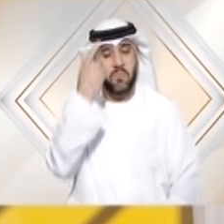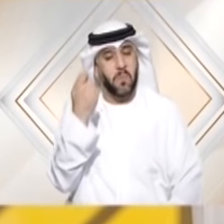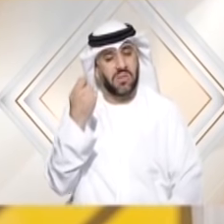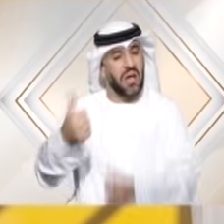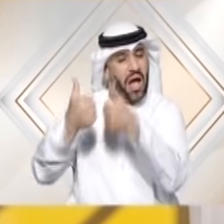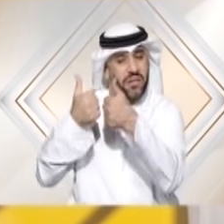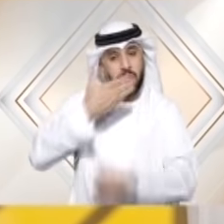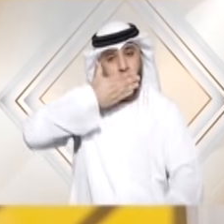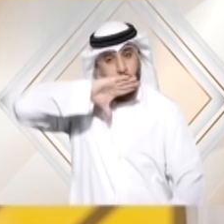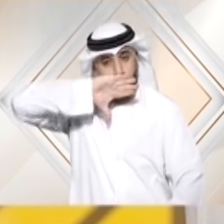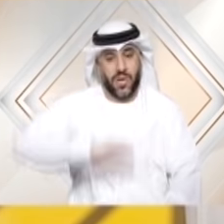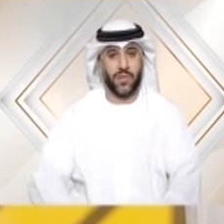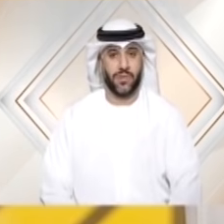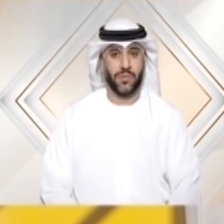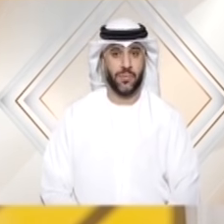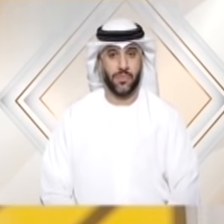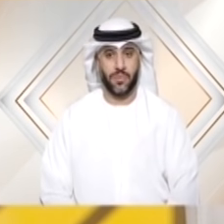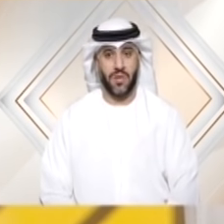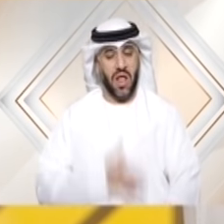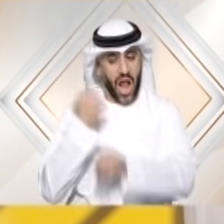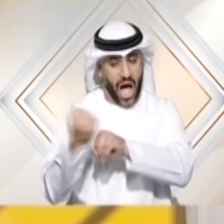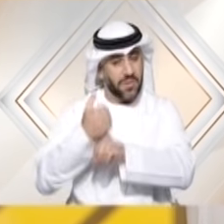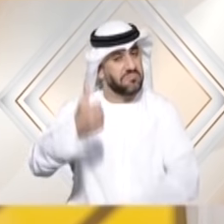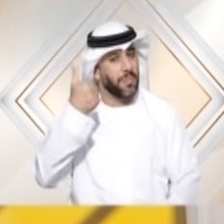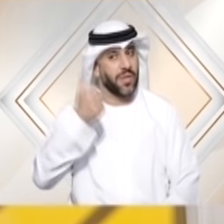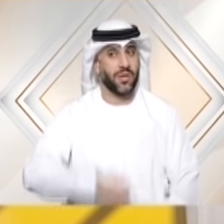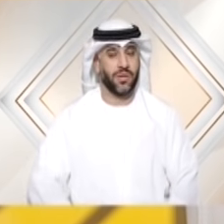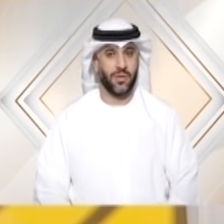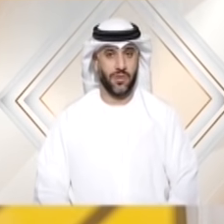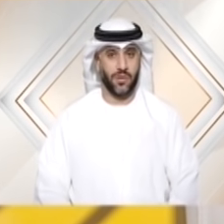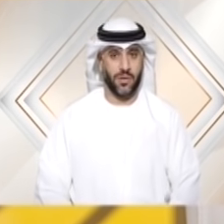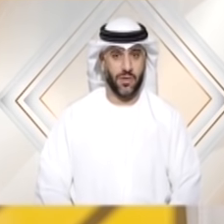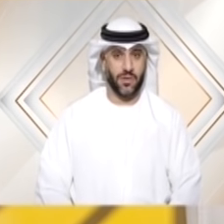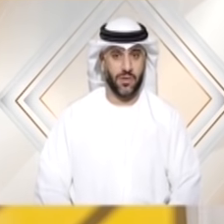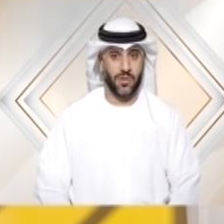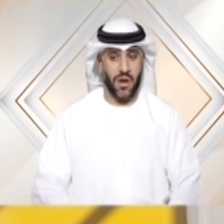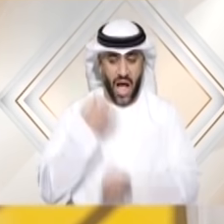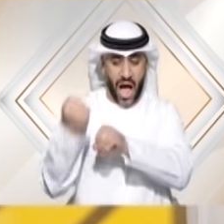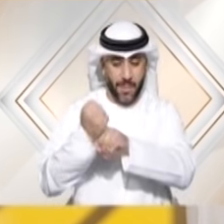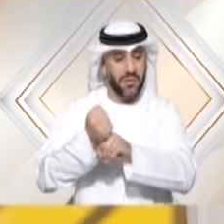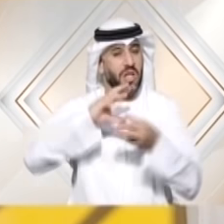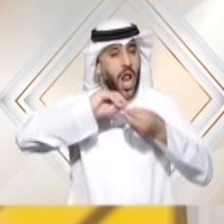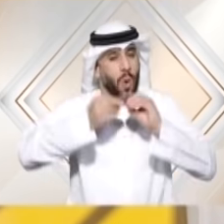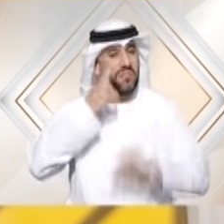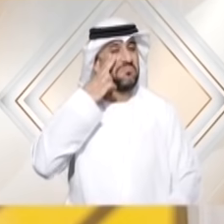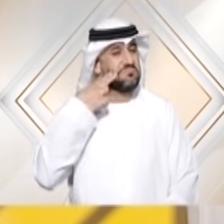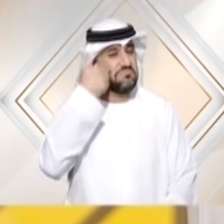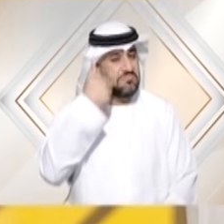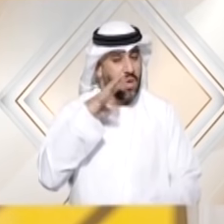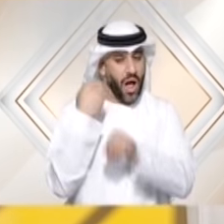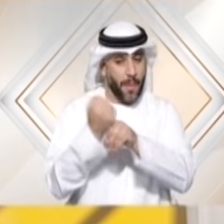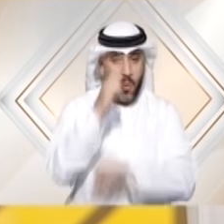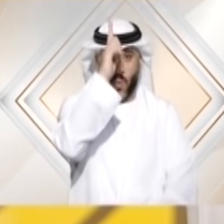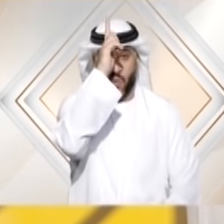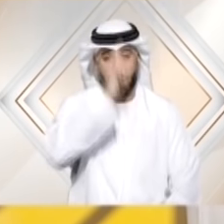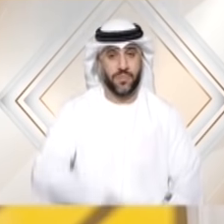منيح كويس. يعني كنت أشتغل كوافيرة وراتبي كويس. شو تشتغلين؟ كوافيرة. الميك اب والشعر وهيك. نعم.